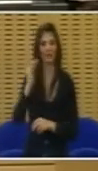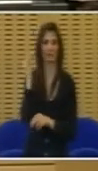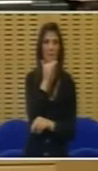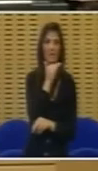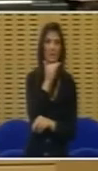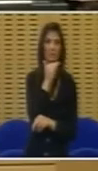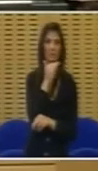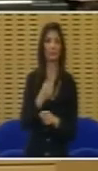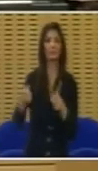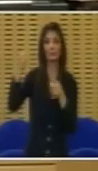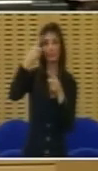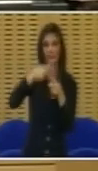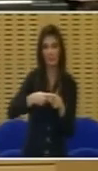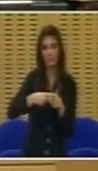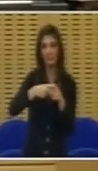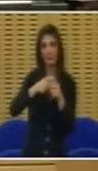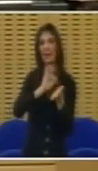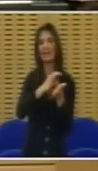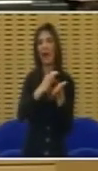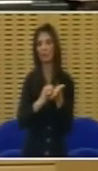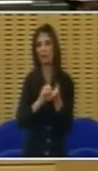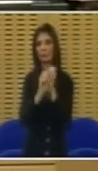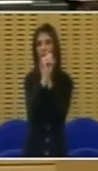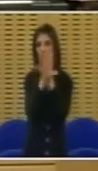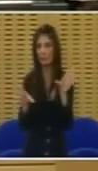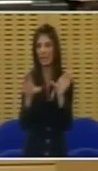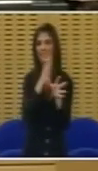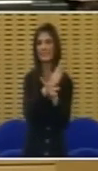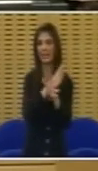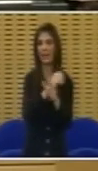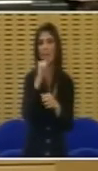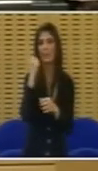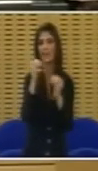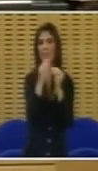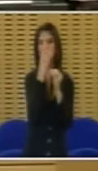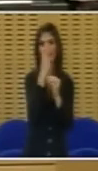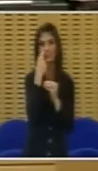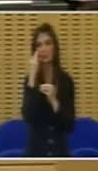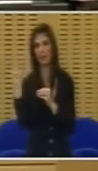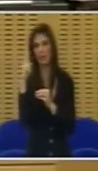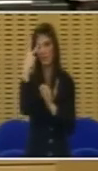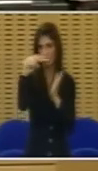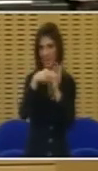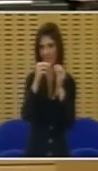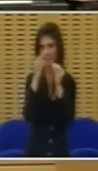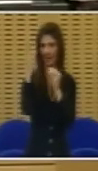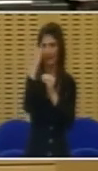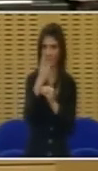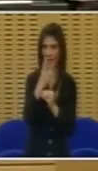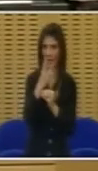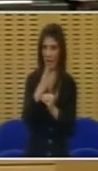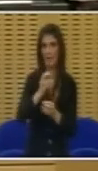Επιπρόσθετα, ενημερώσαμε γραπτό στο Γενικό Εισαγγελέα με επιστολή ημερομηνίας 14 Νοεμβρίου του 2013 για